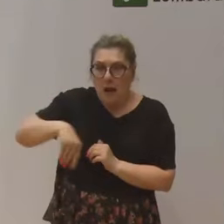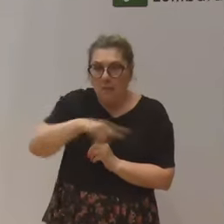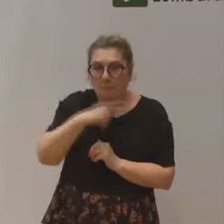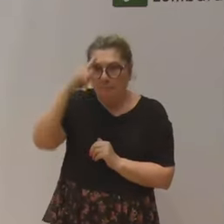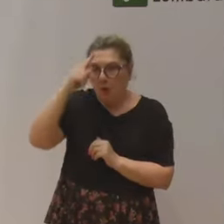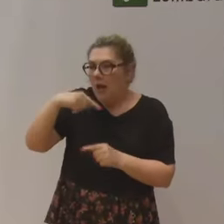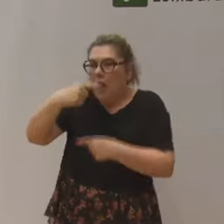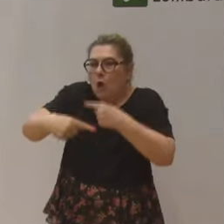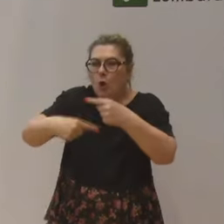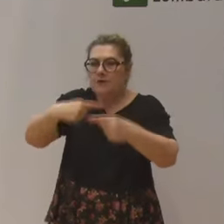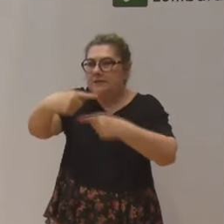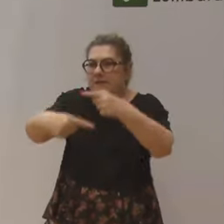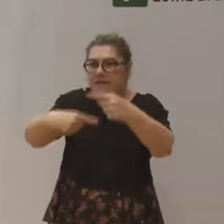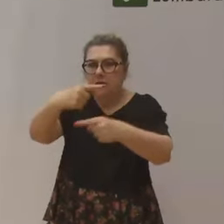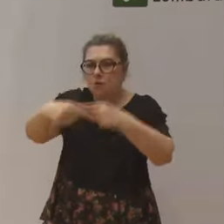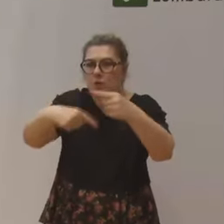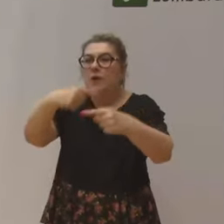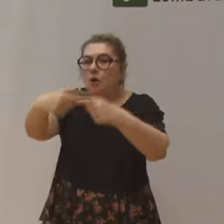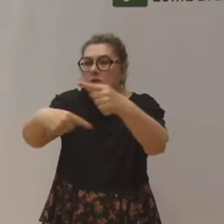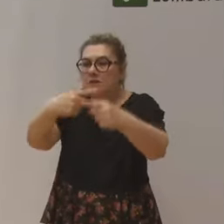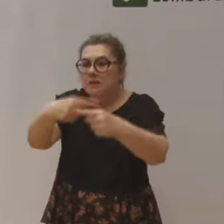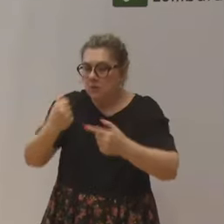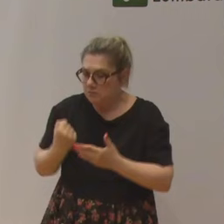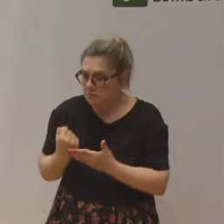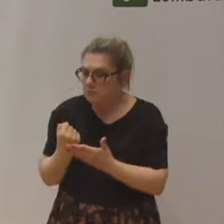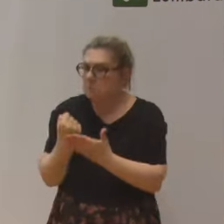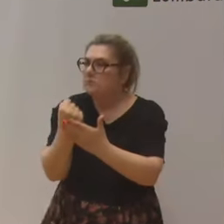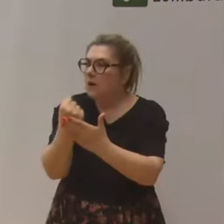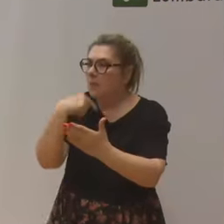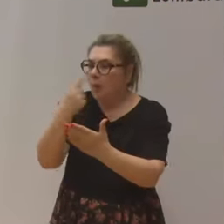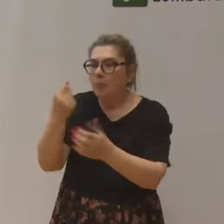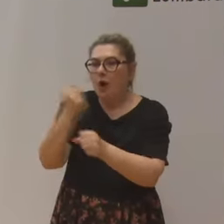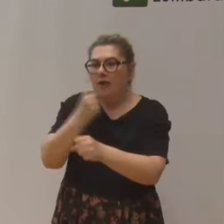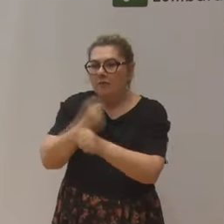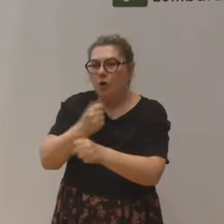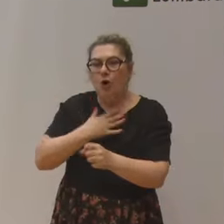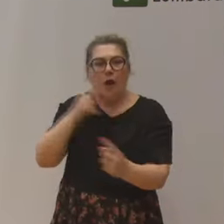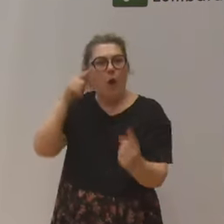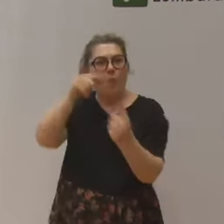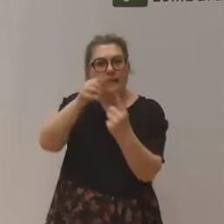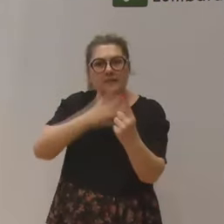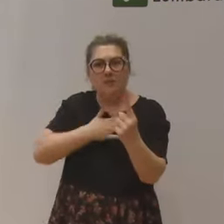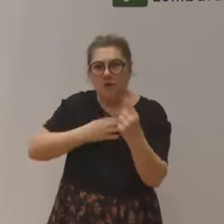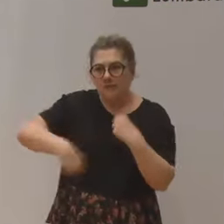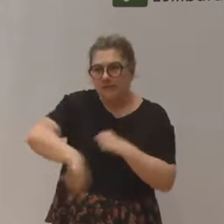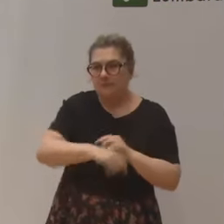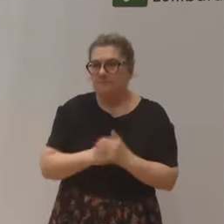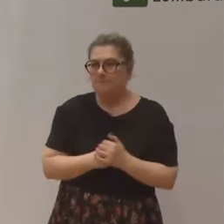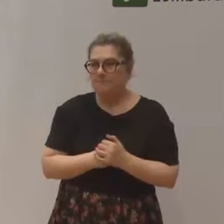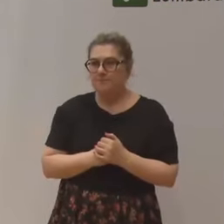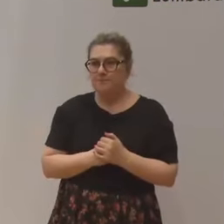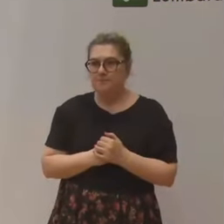una continuità che sostenga questo lavoro e questi nostri obiettivi.